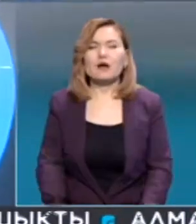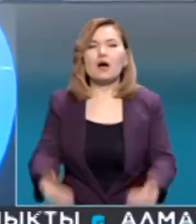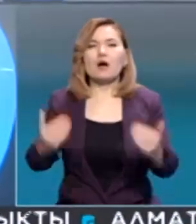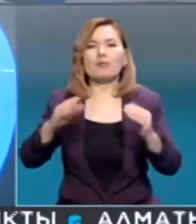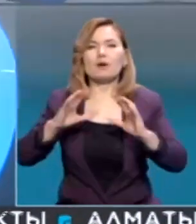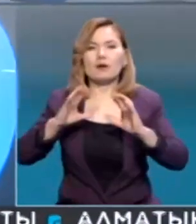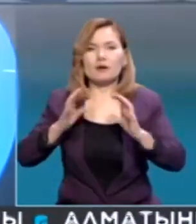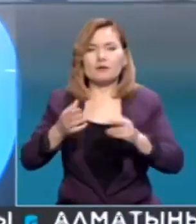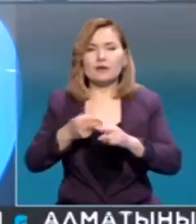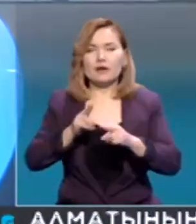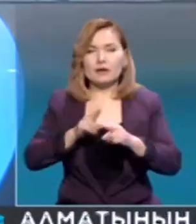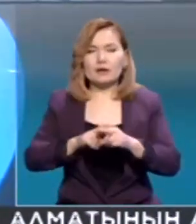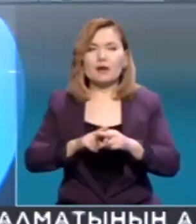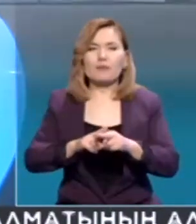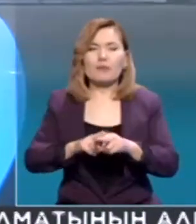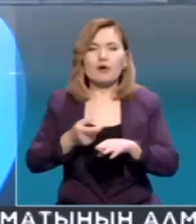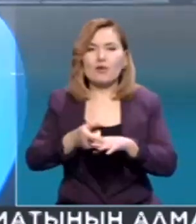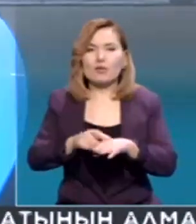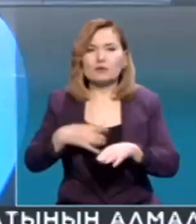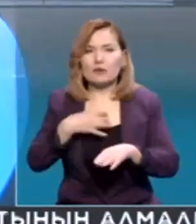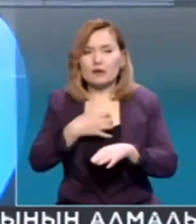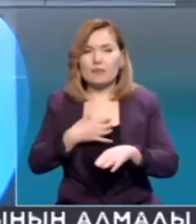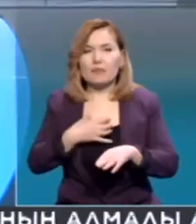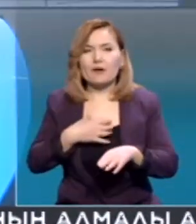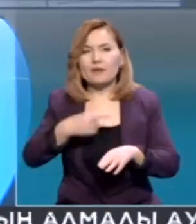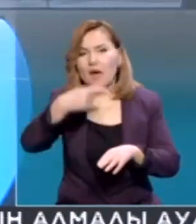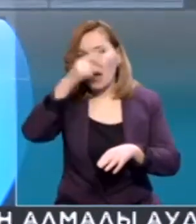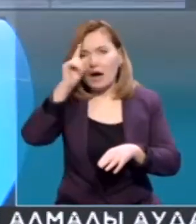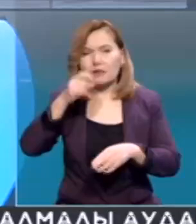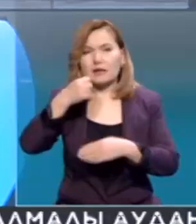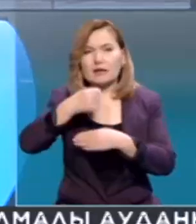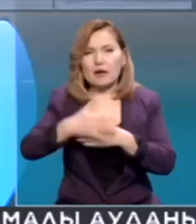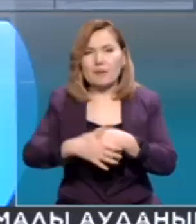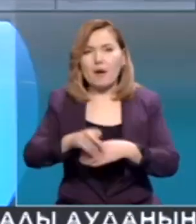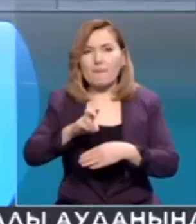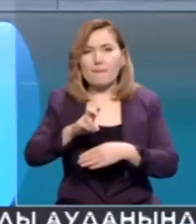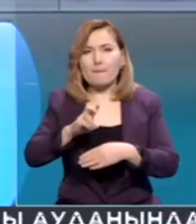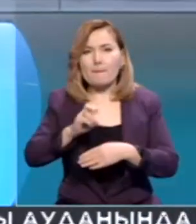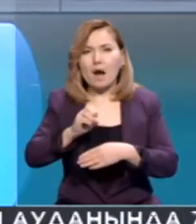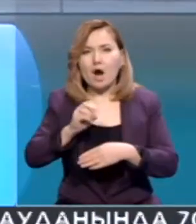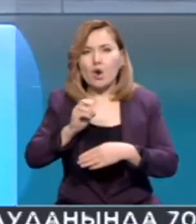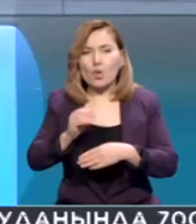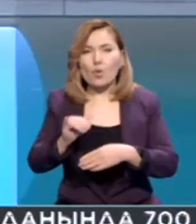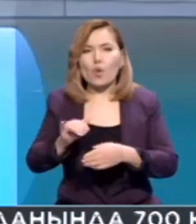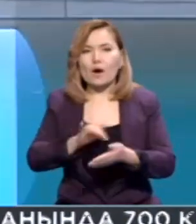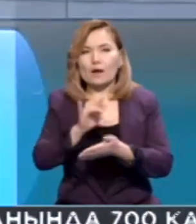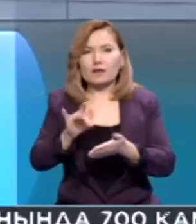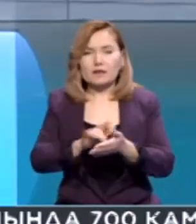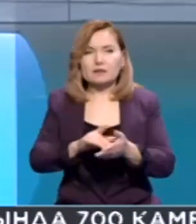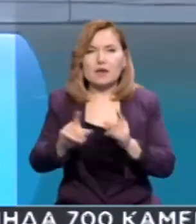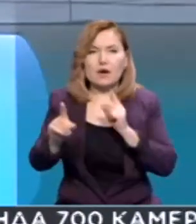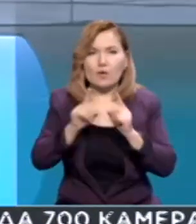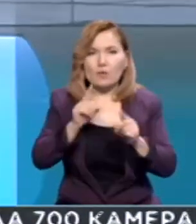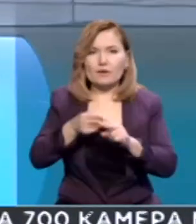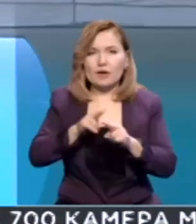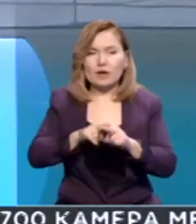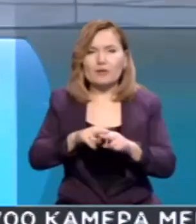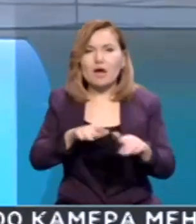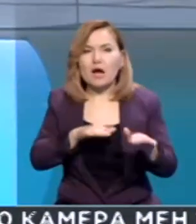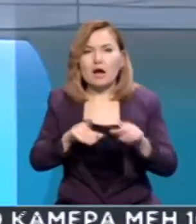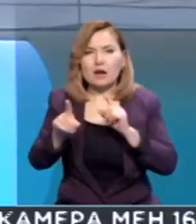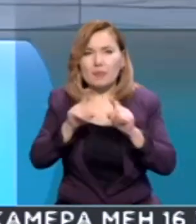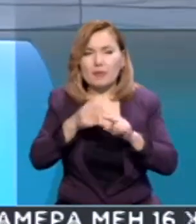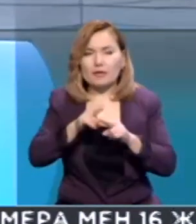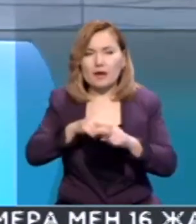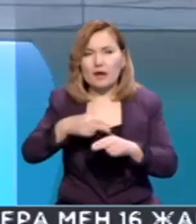Бүгінгі әлем сынақ пен үміт. Осындай тақырыпта Әзербайжан астанасы Баку қаласында 10-шы жаһандық форумы өтіп жатыр. Шараға бастамашы болып